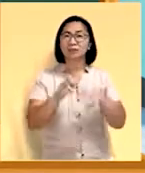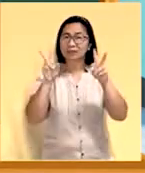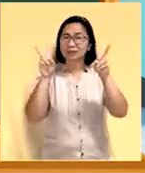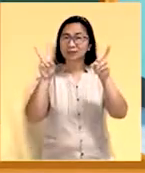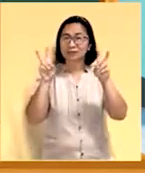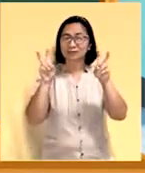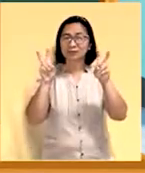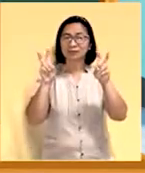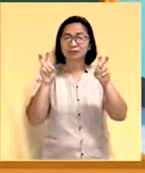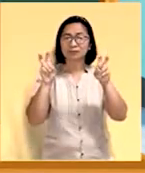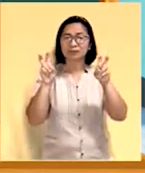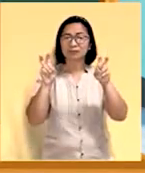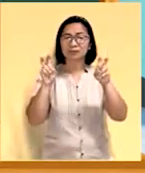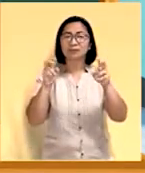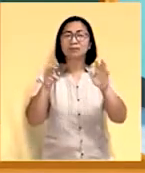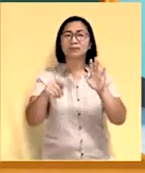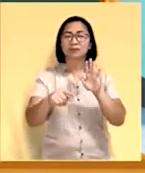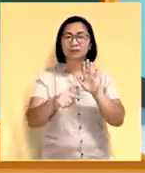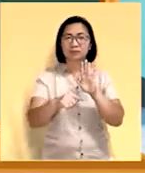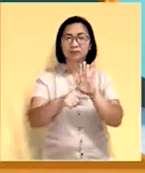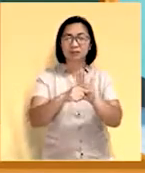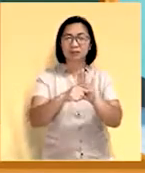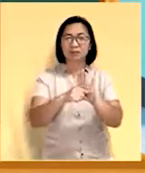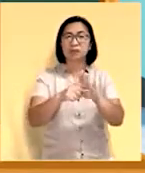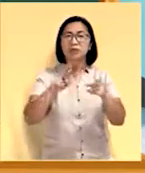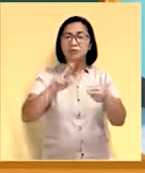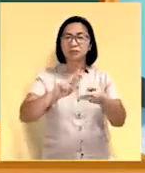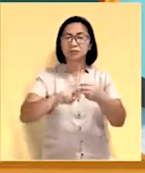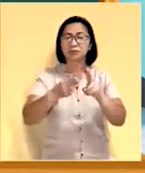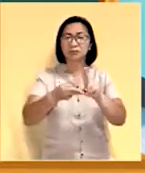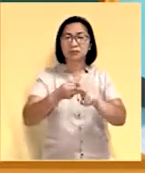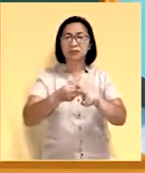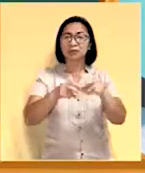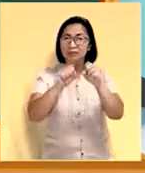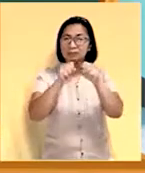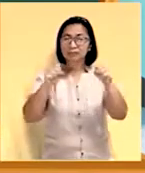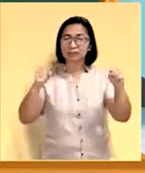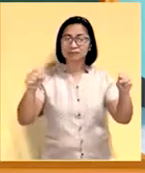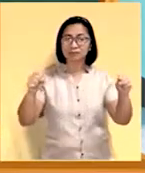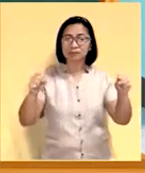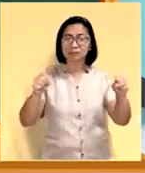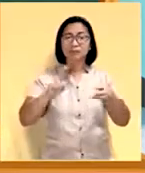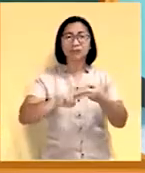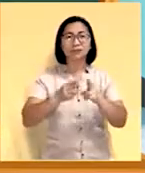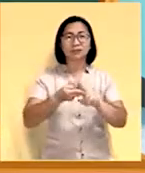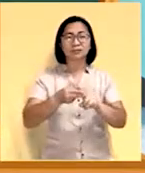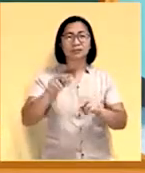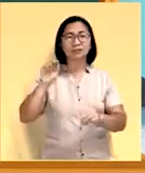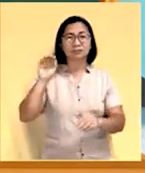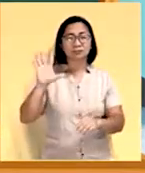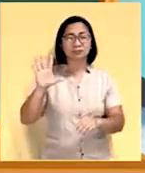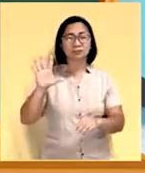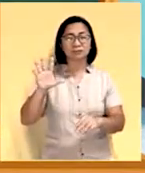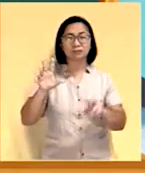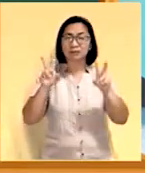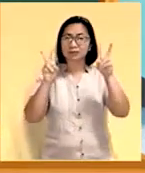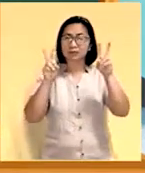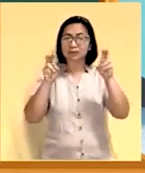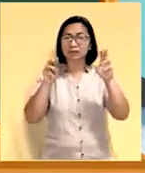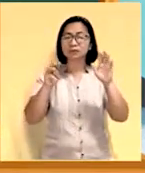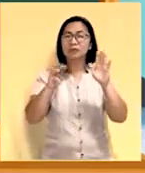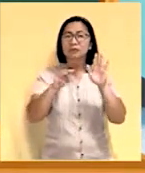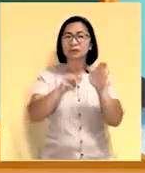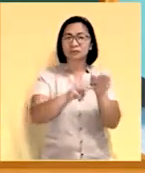Ang tawag dito ay subtraction number sentence. Ang number na 5 ay tinatawag